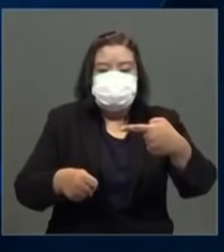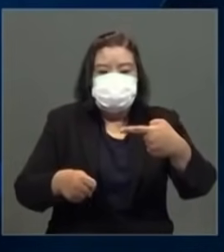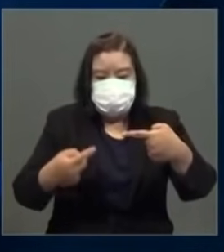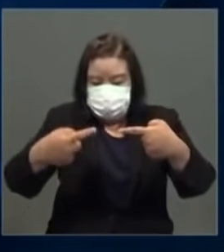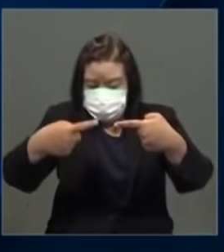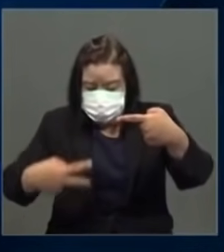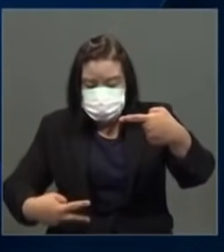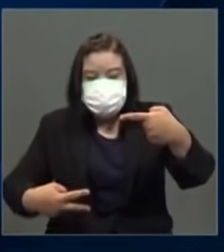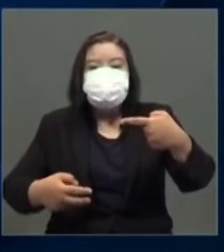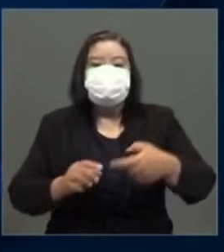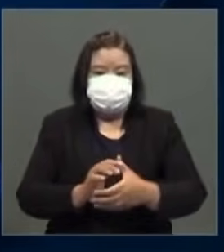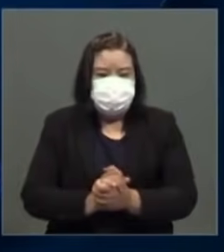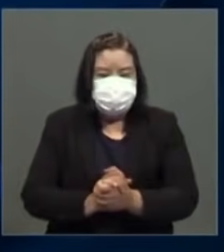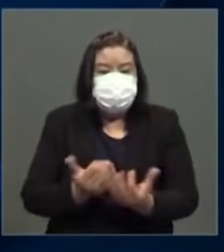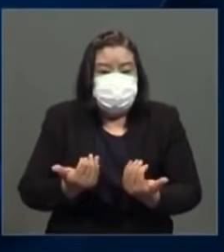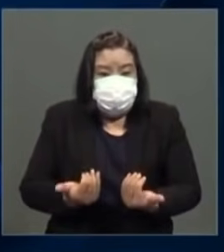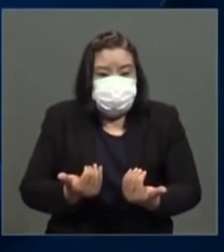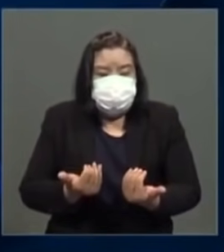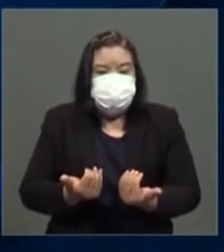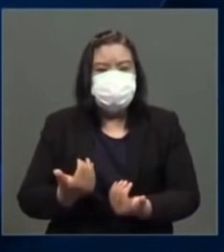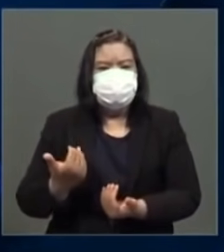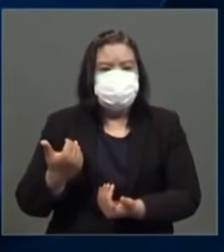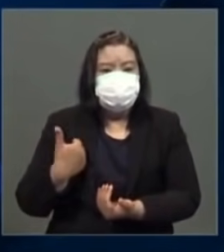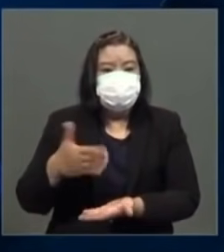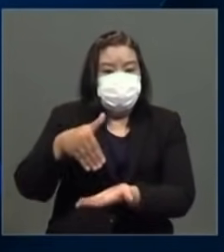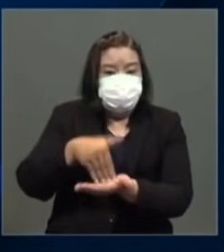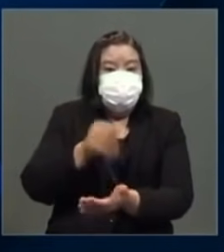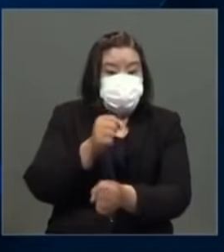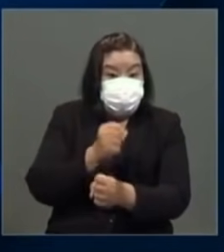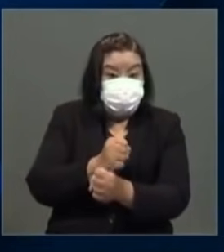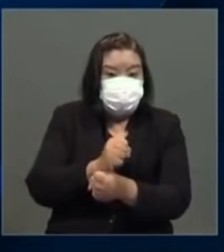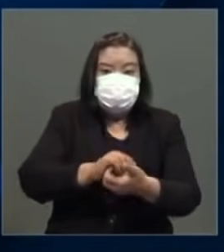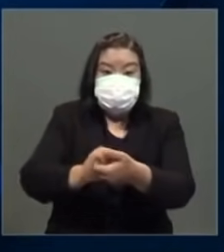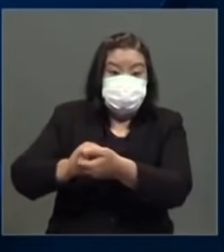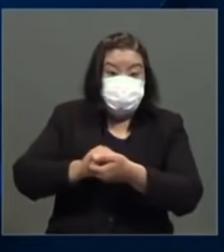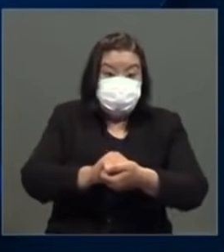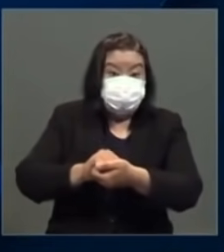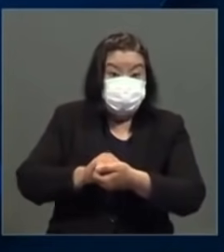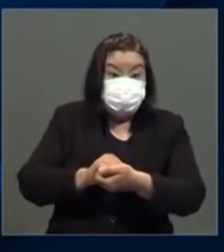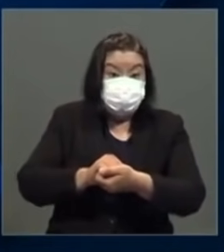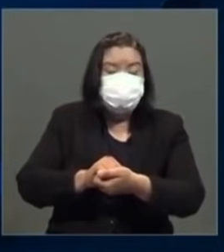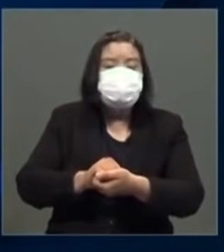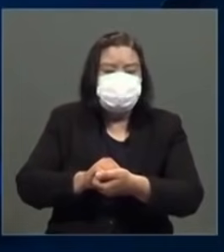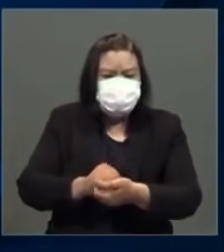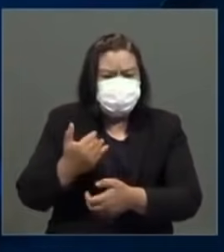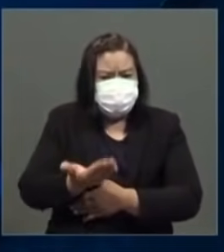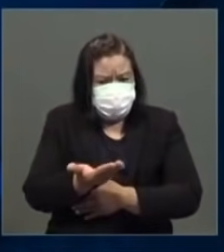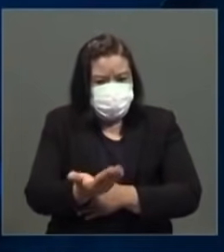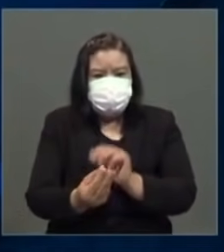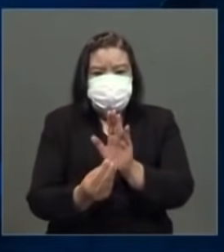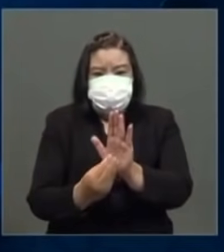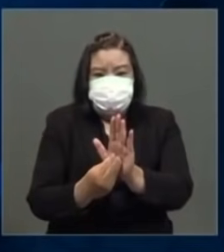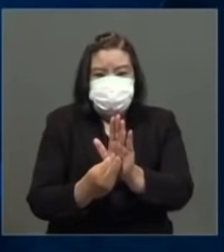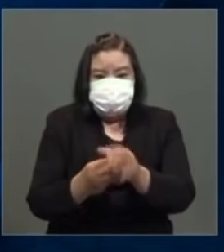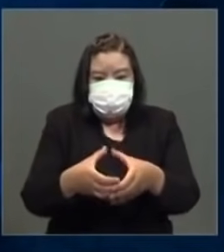ครับในการรายงานของศูนย์บูรณาการนะครับก็จะเห็นถึงคลัสเตอร์ที่อยู่ในกรุงเทพมหานครทั้งห